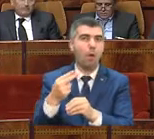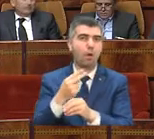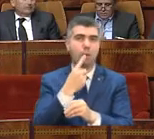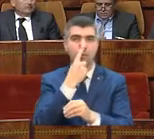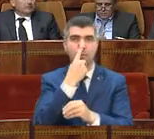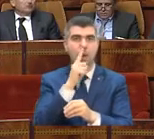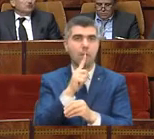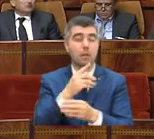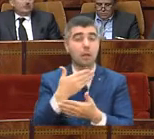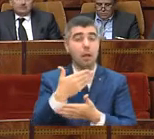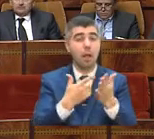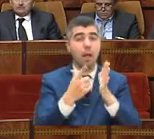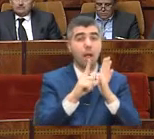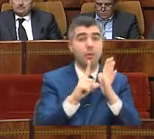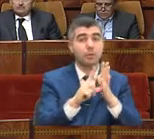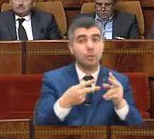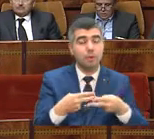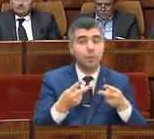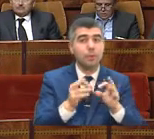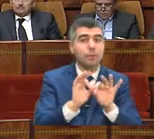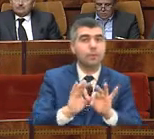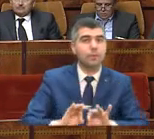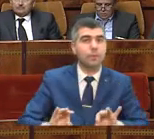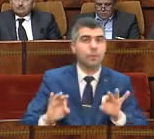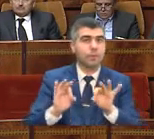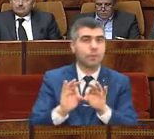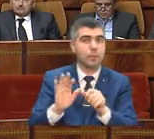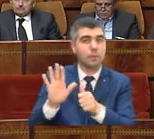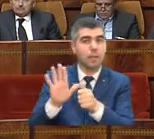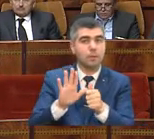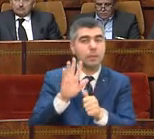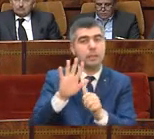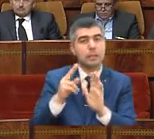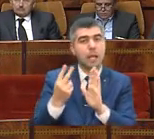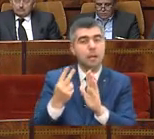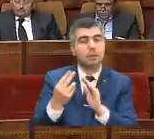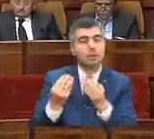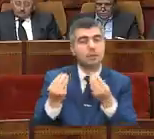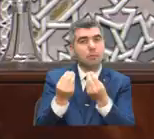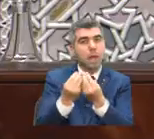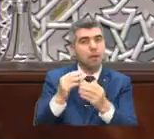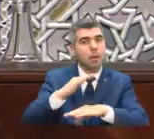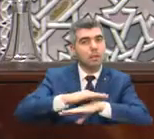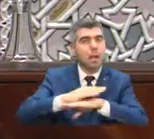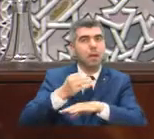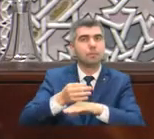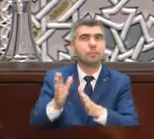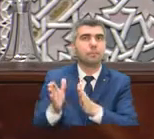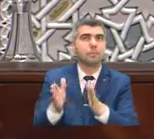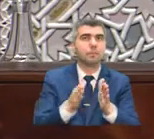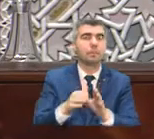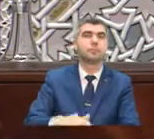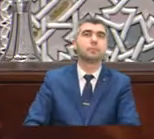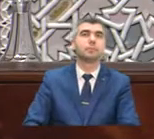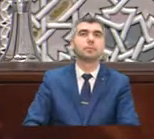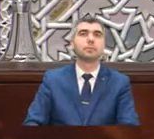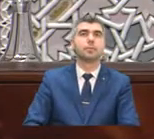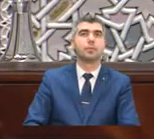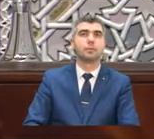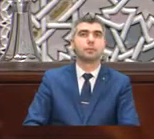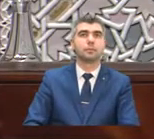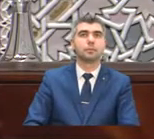ما خرجاتش للإشارة بأن القانون 66/12. شكرا سيد نائب محترم. هل هناك من تعقيب إضافي